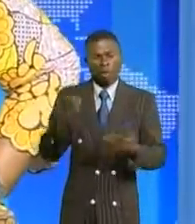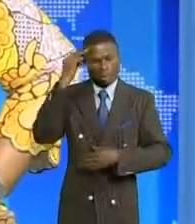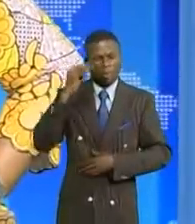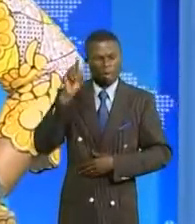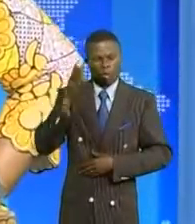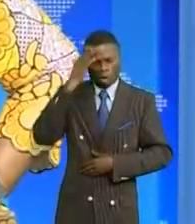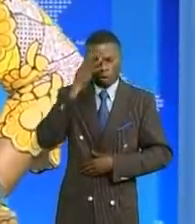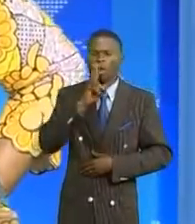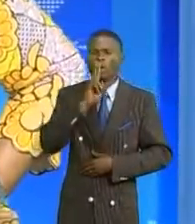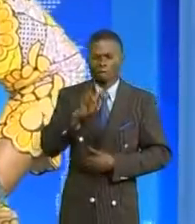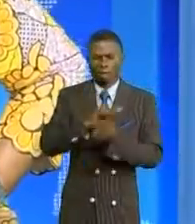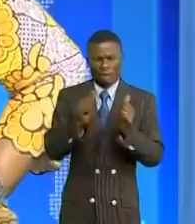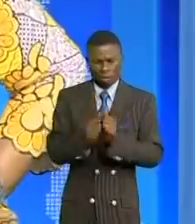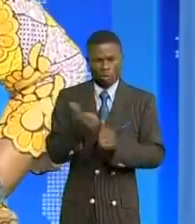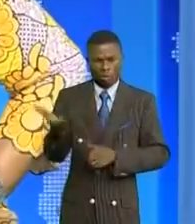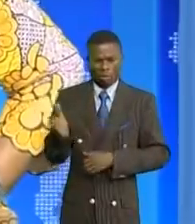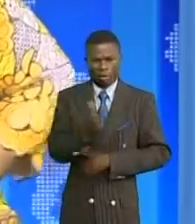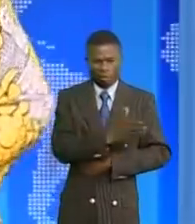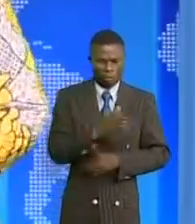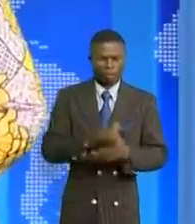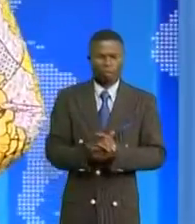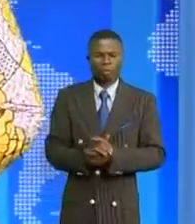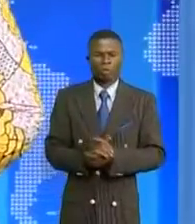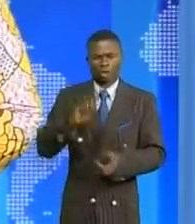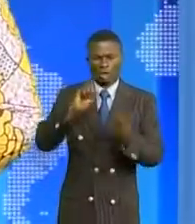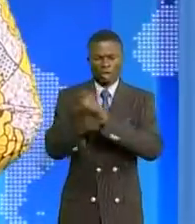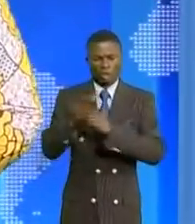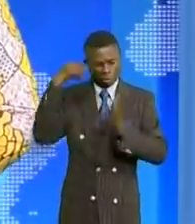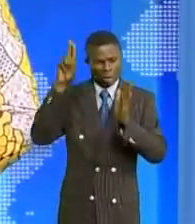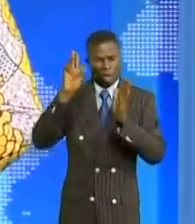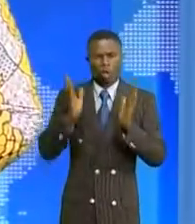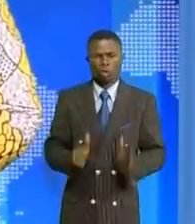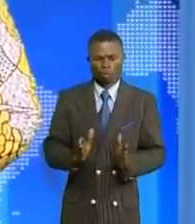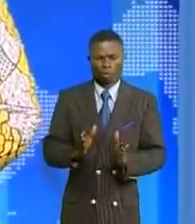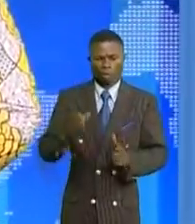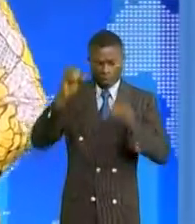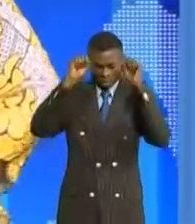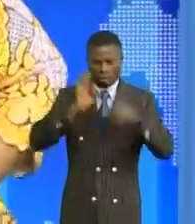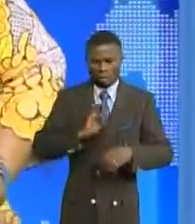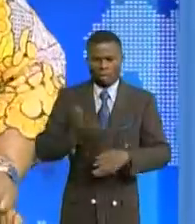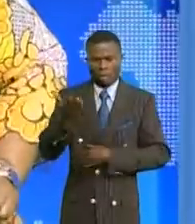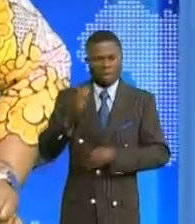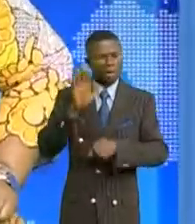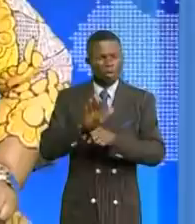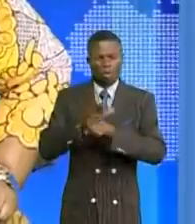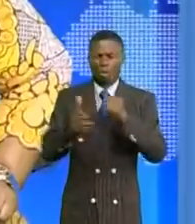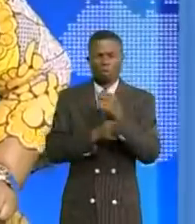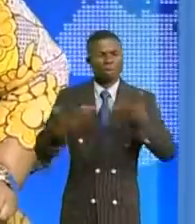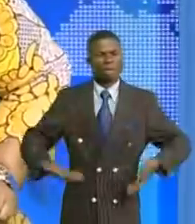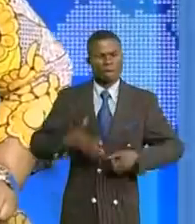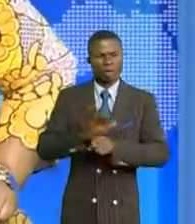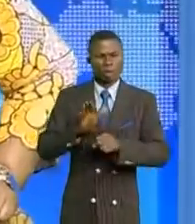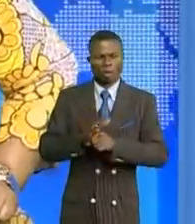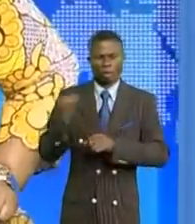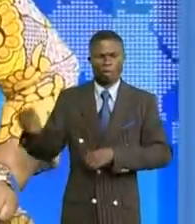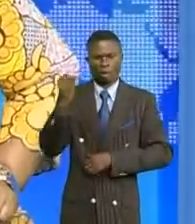le coeur net l'état de siège décrétée par le chef de l'état une nouvelle trouvaille acclamé de demain la nomination